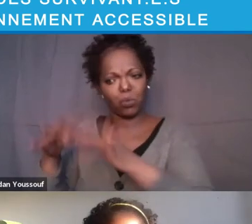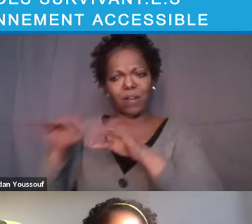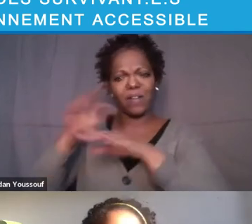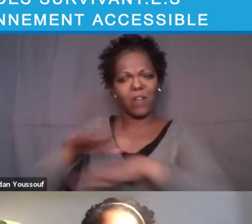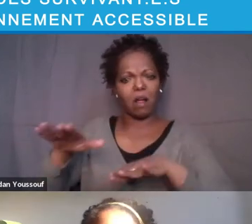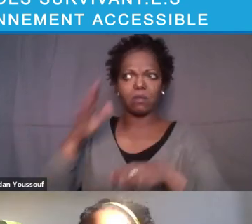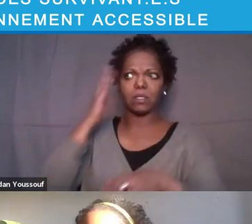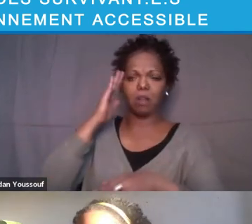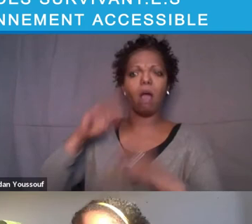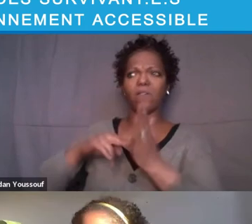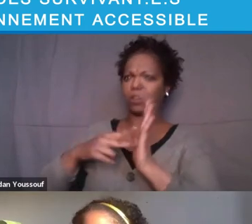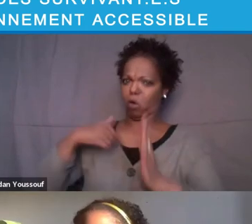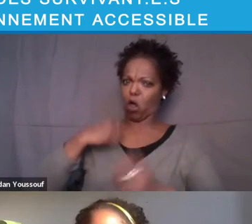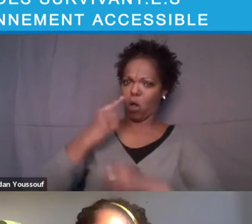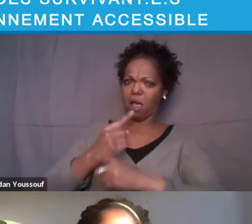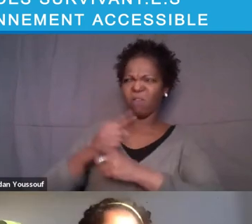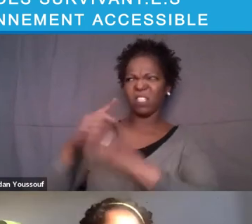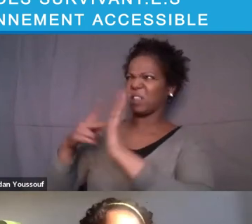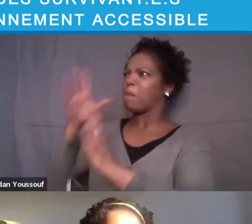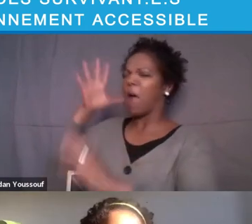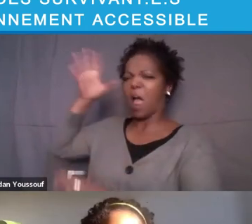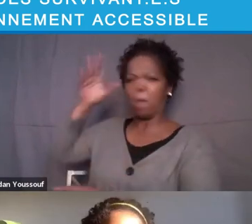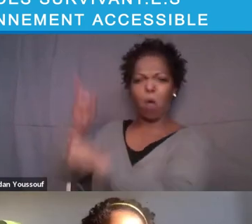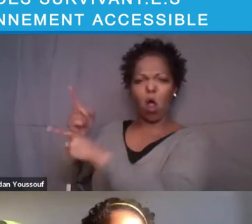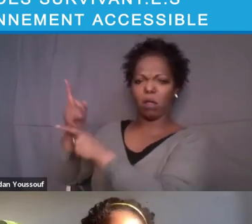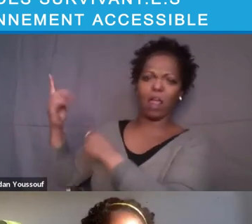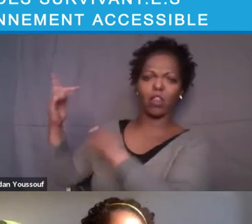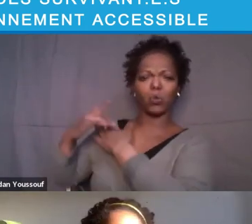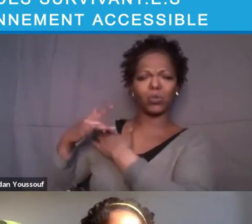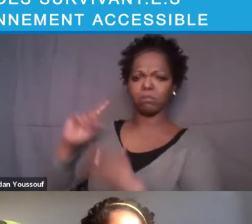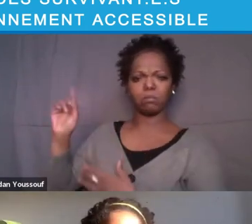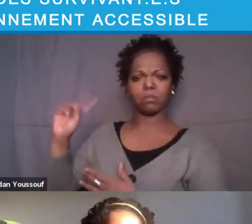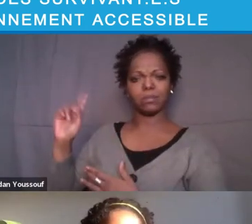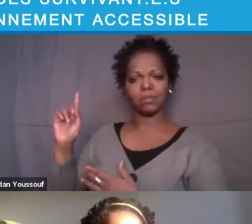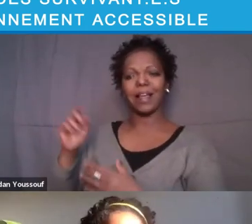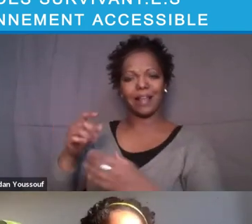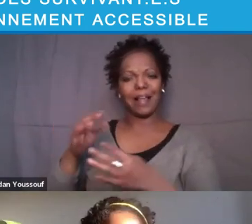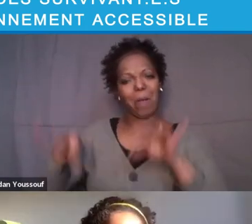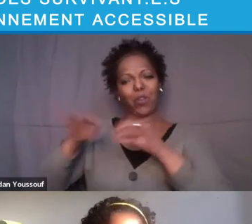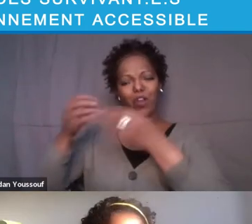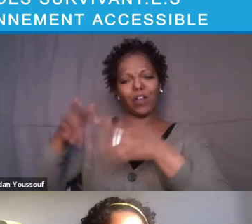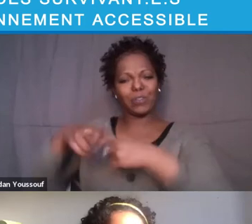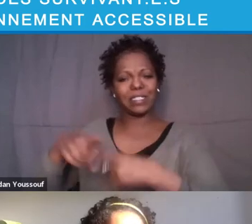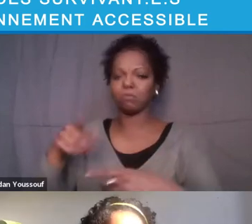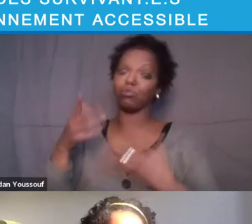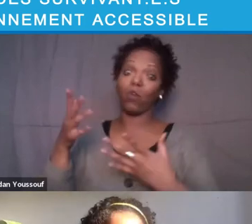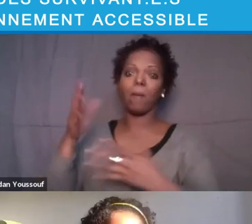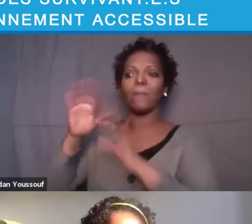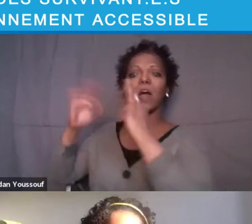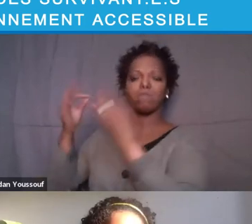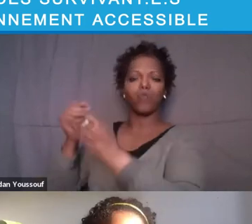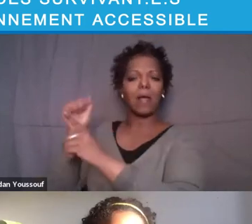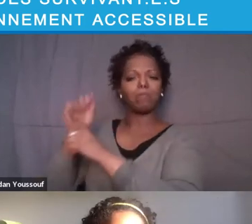Donc, à ce moment-là, c'est la maison des femmes sourdes qui prennent en charge cette éducation-là pour que ces